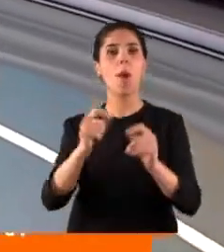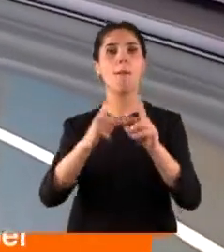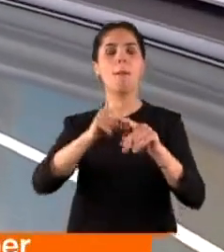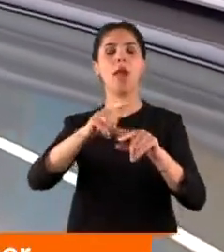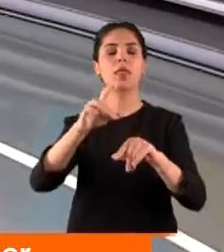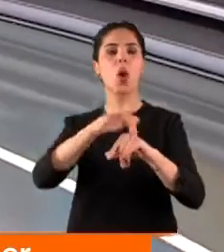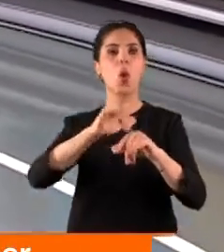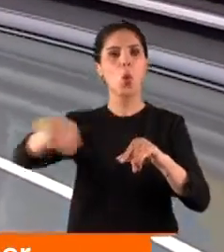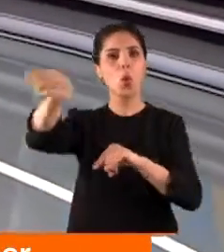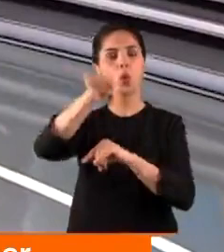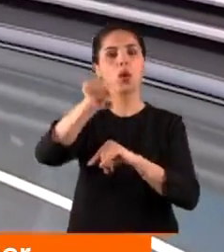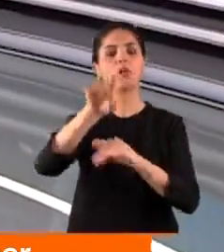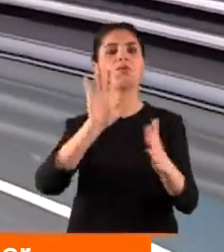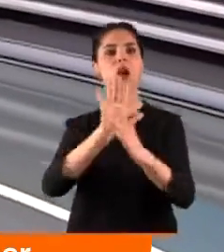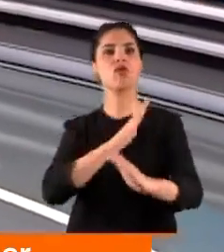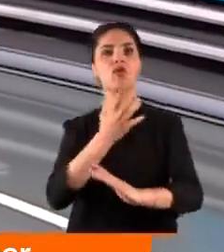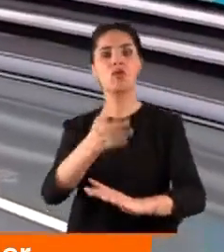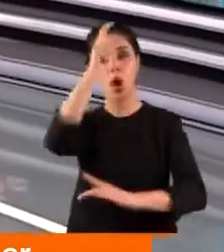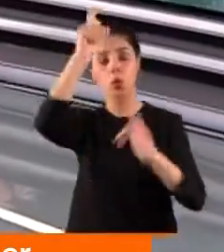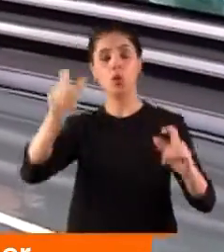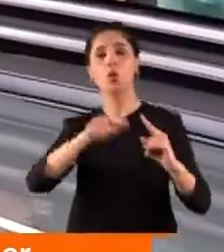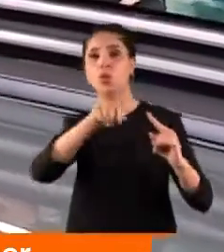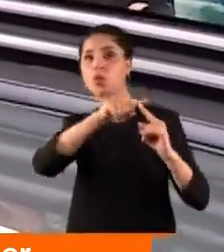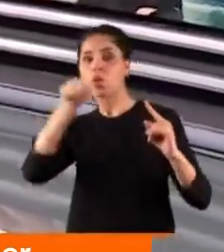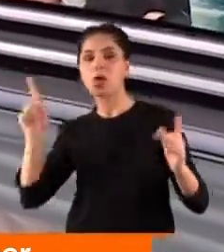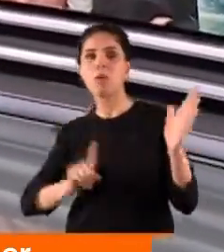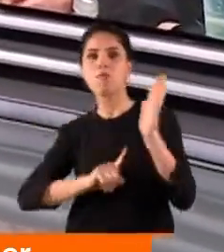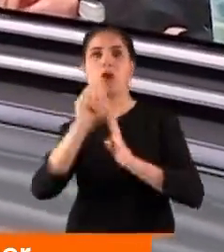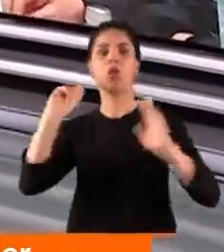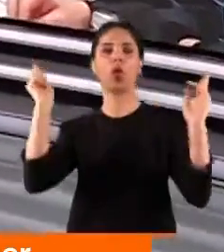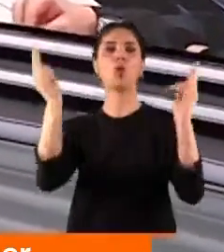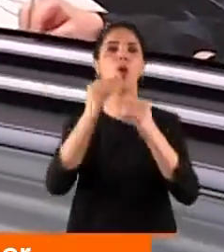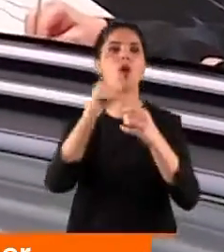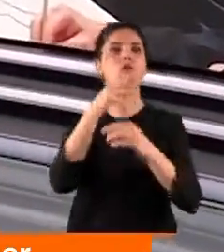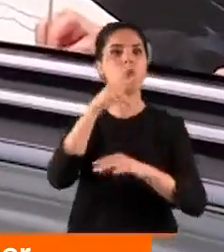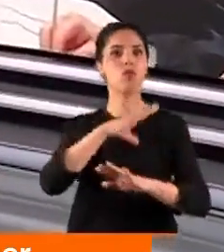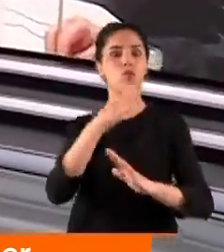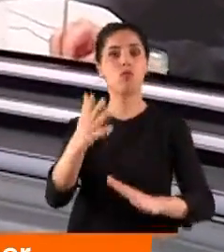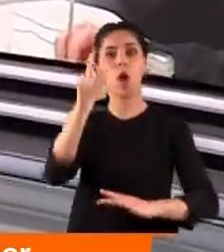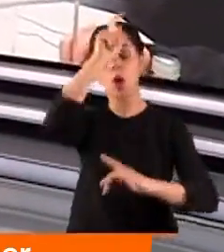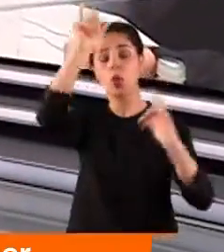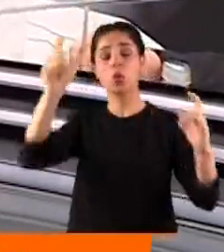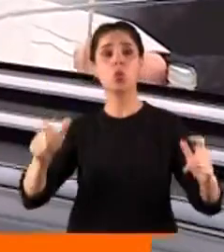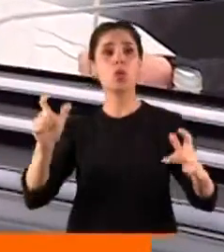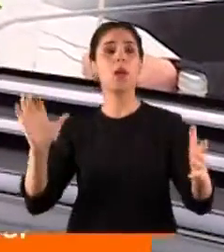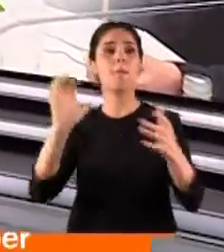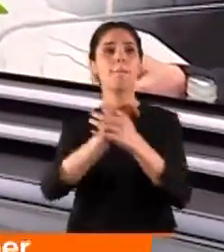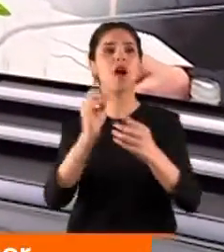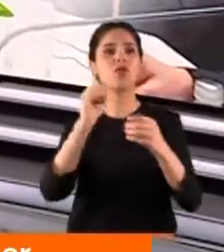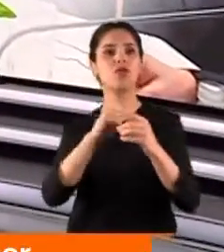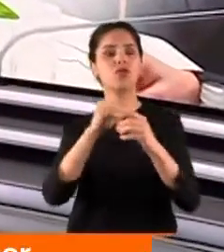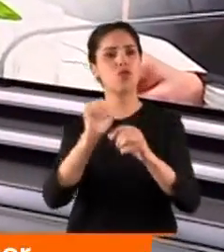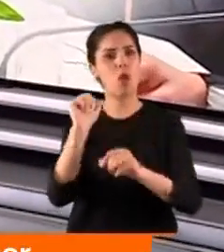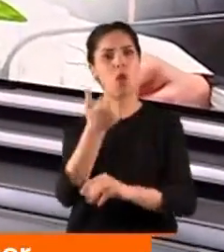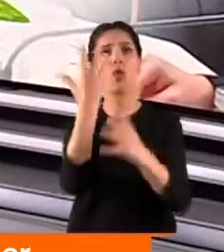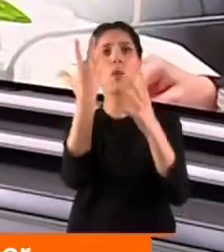Batı da kayıtsız kalamadı. Türkiye'nin süreçteki başarısı dünya manşetlerini süsledi. Türkiye'nin arabuluculuk için eşsiz bir konumda